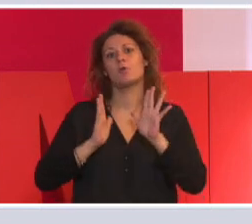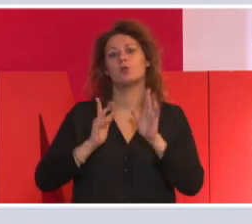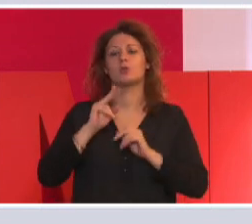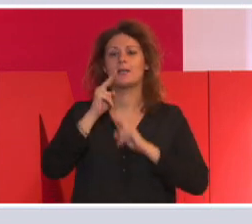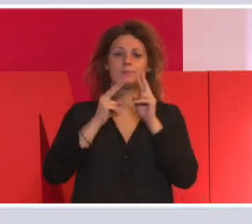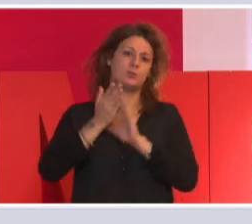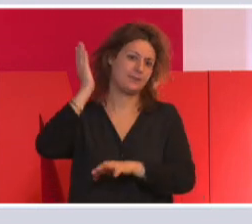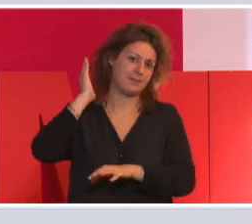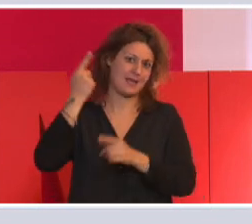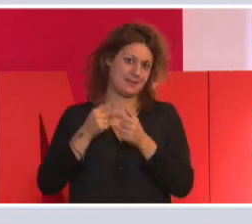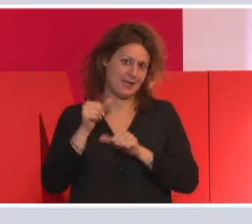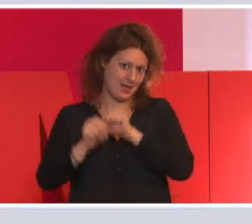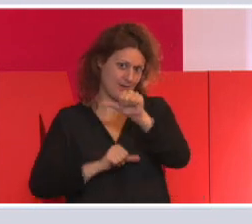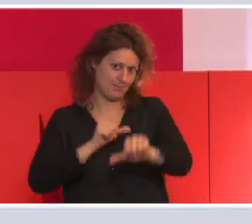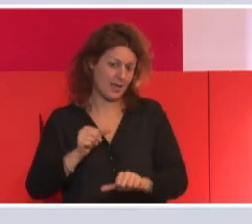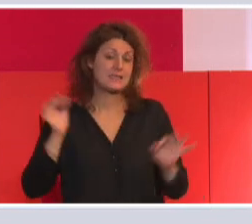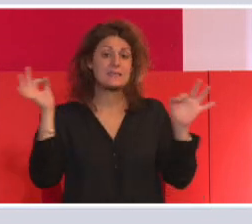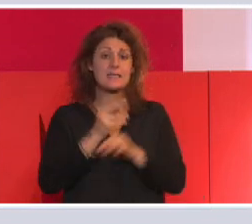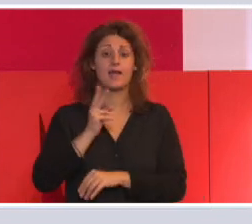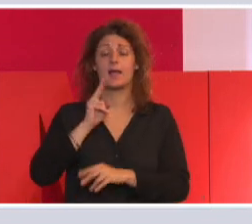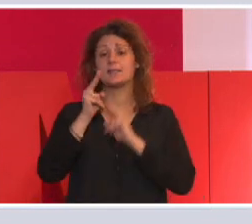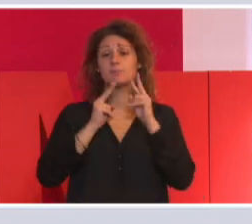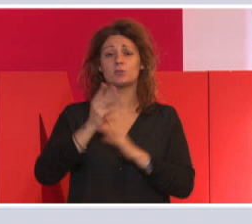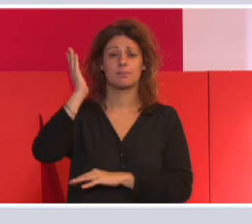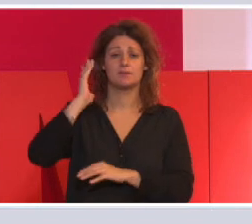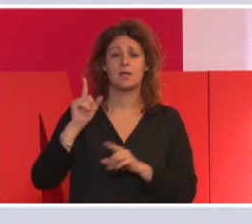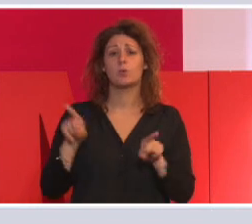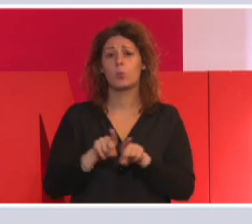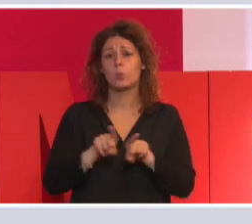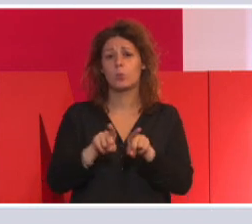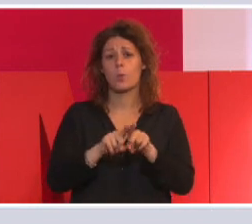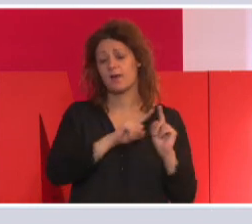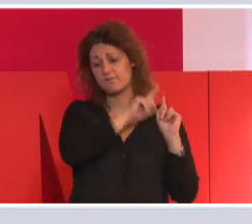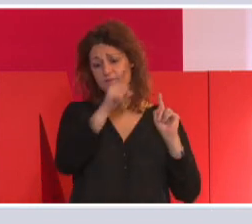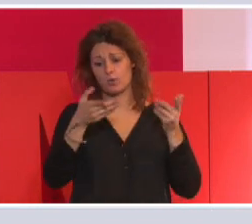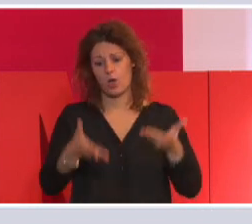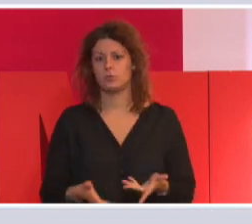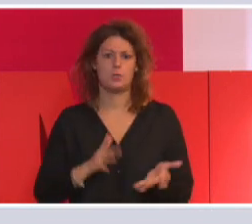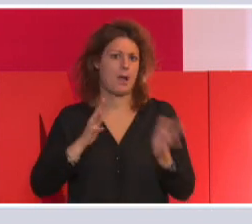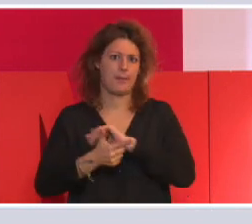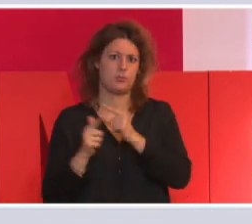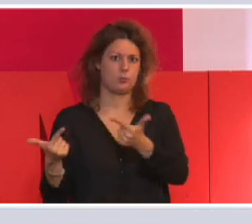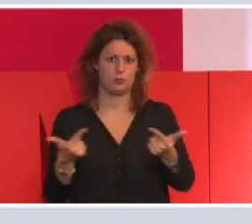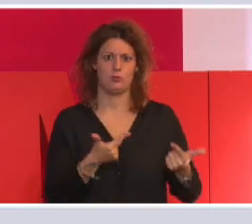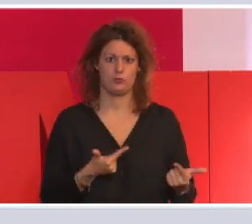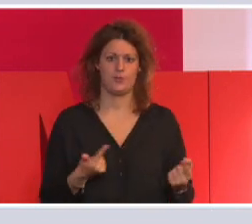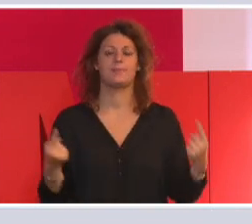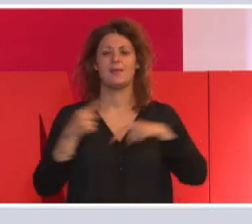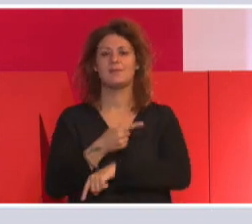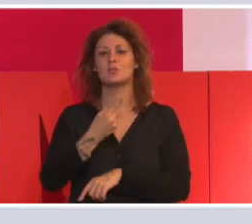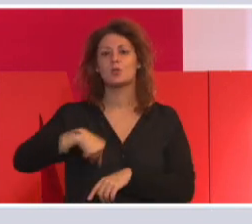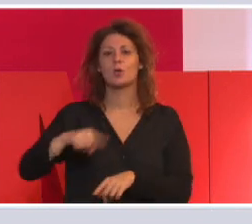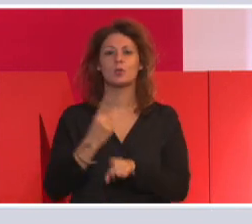continuamente in cambiamento quello che dobbiamo fare e apprendere dalle nostre esperienze e attuare la